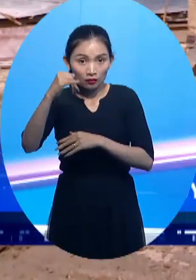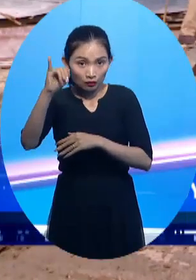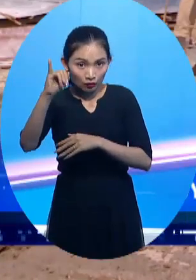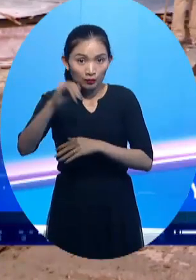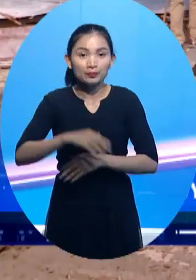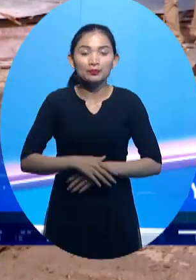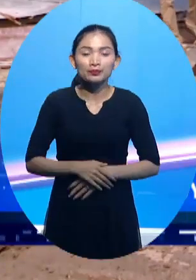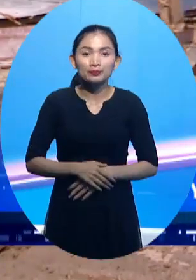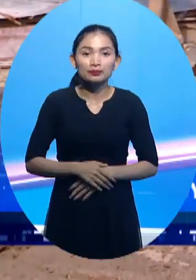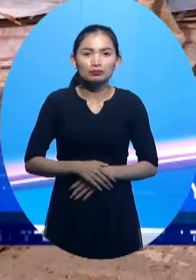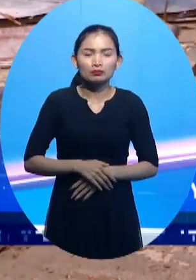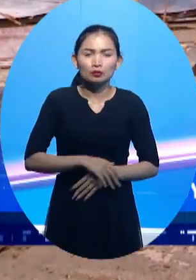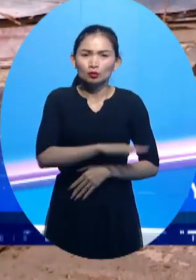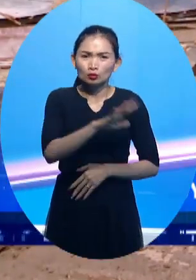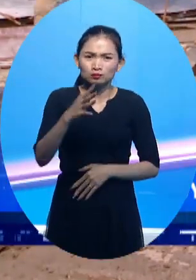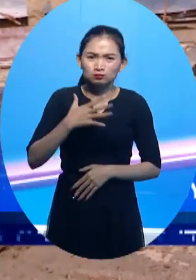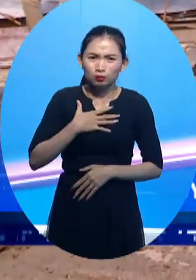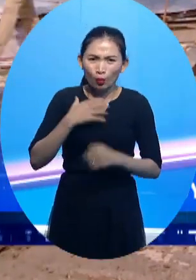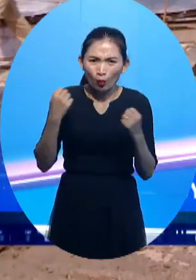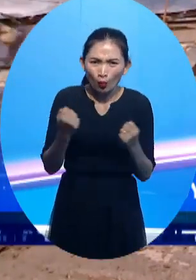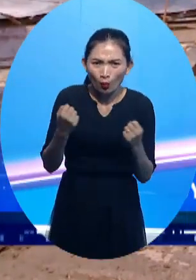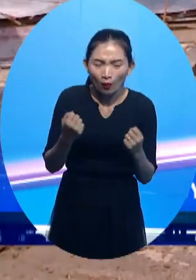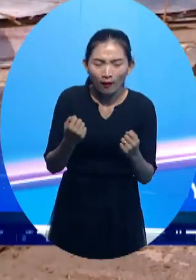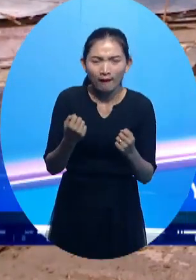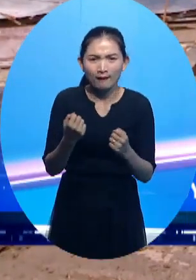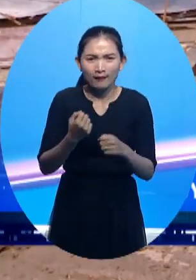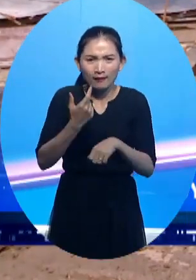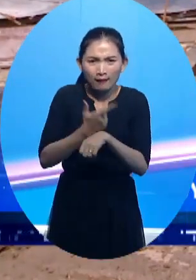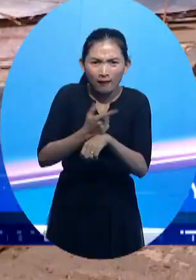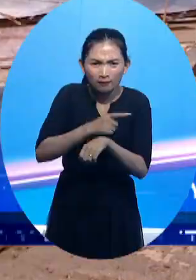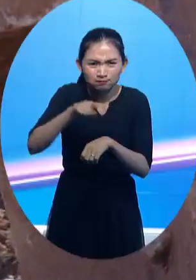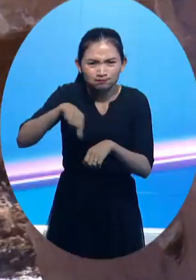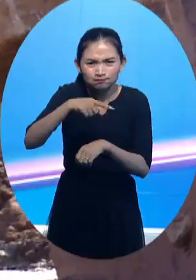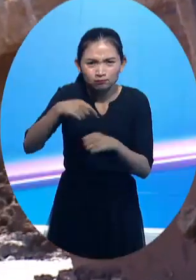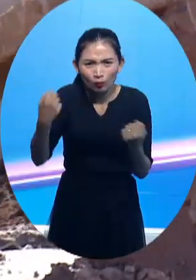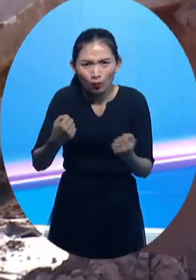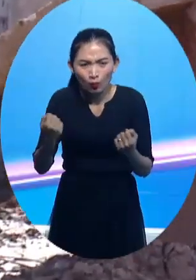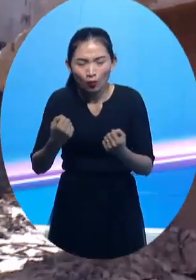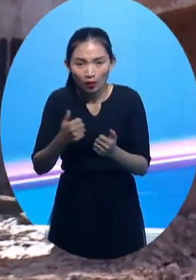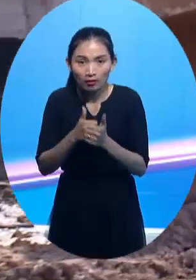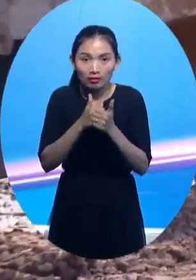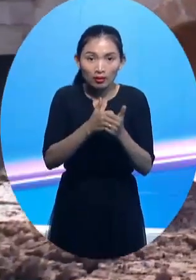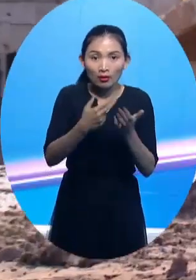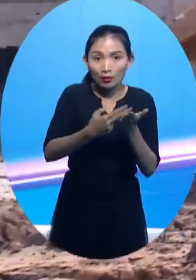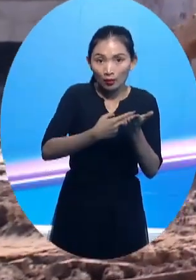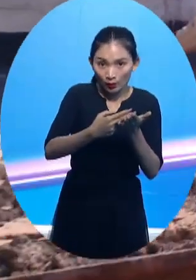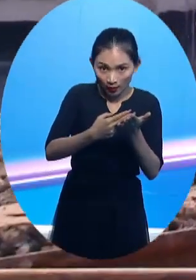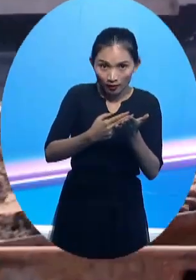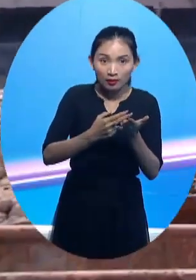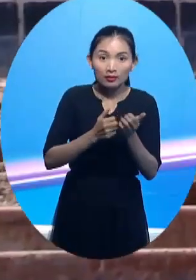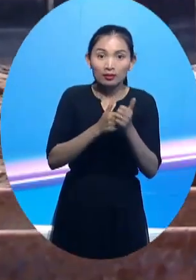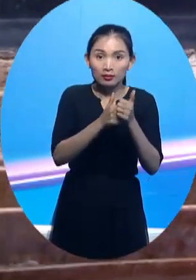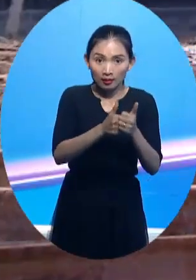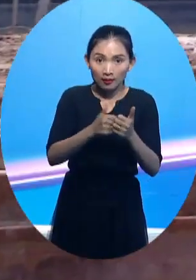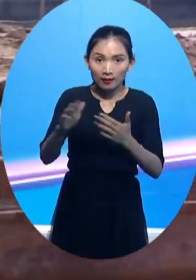là là cố gắng như là để tranh hữ từng ngày từng giờ như là để phán đấu đạt được như là kế hoạch mục tiêu đề ra cũng như là cam kết với lãnh đạo